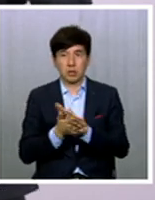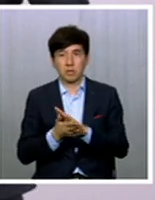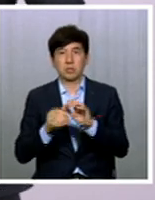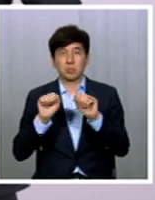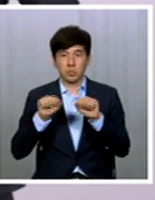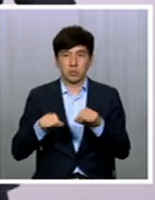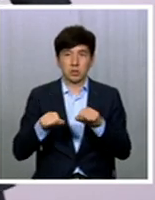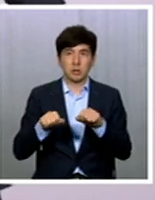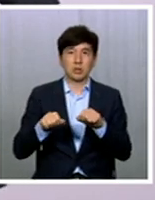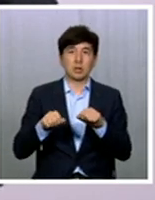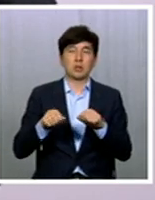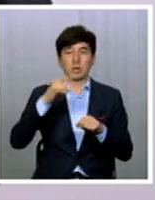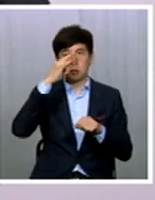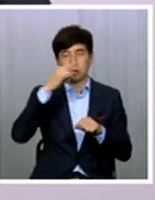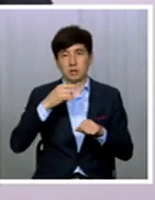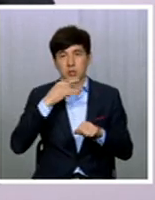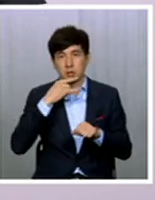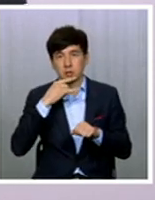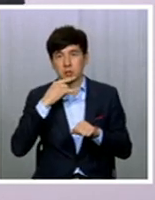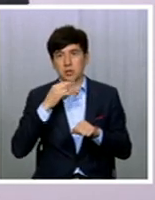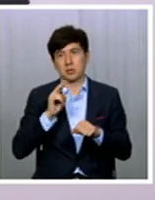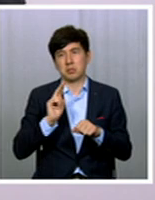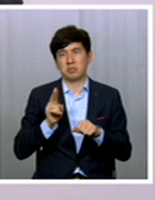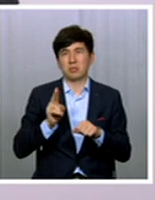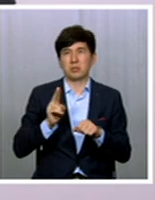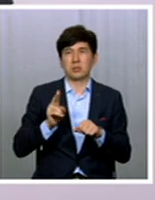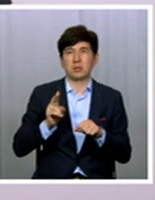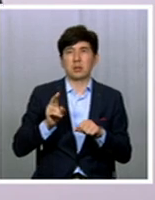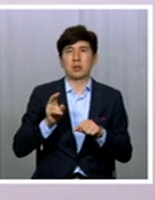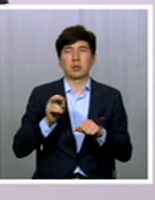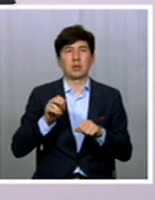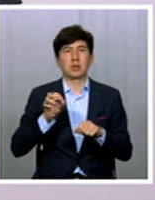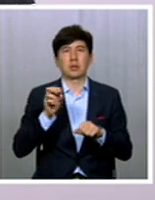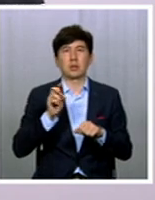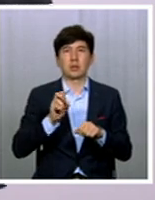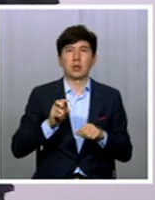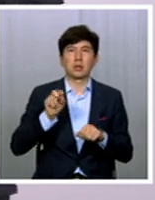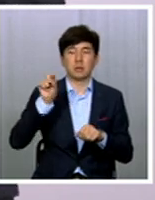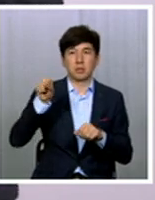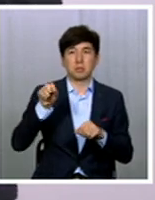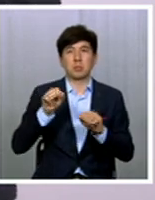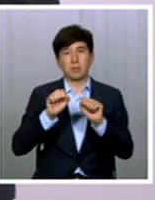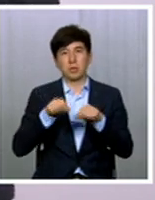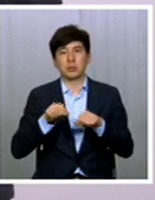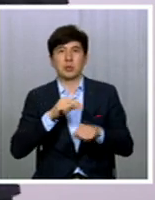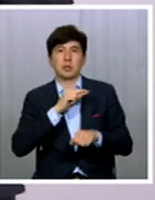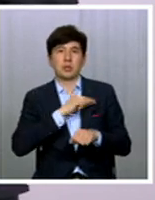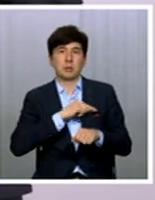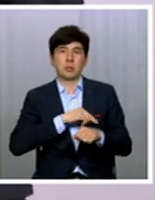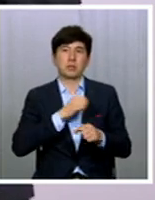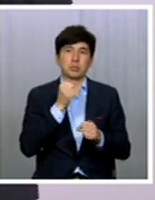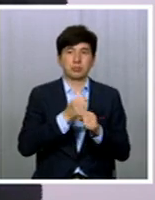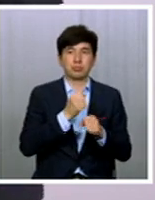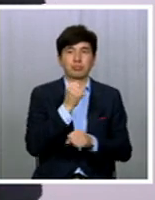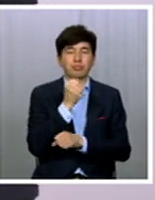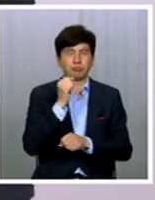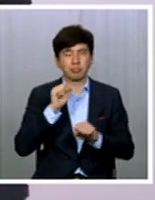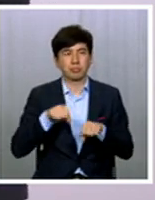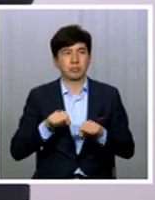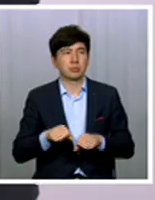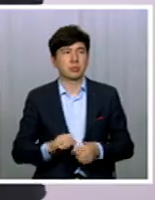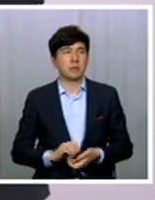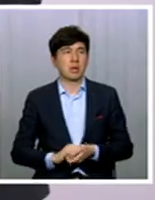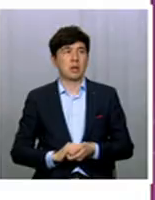мысалы, Қазақстанда жүрген кейбір азаматтар шетелде еңбек етіп, сол елде еңбегін жалғастыруы мүмкін.